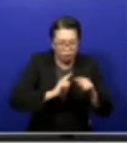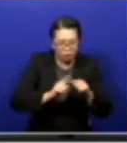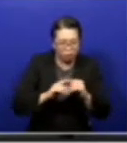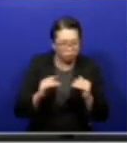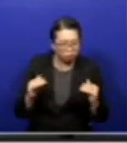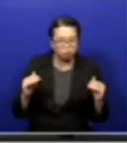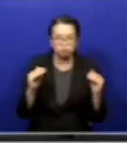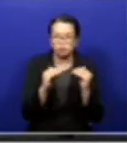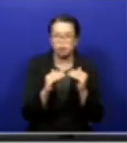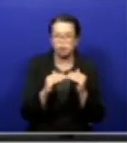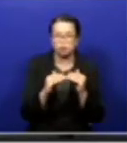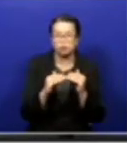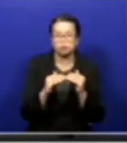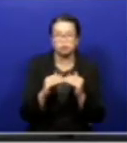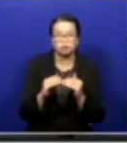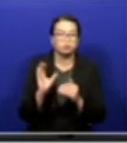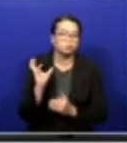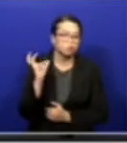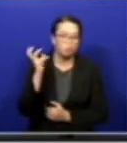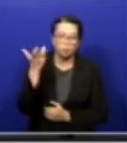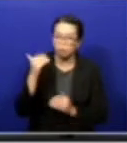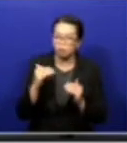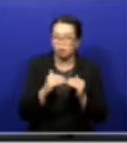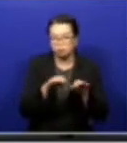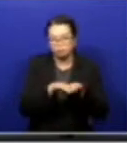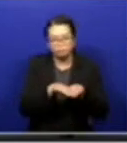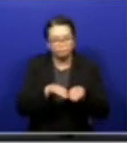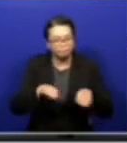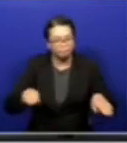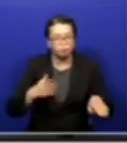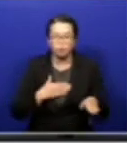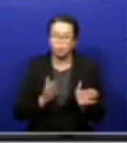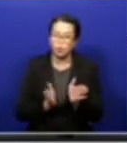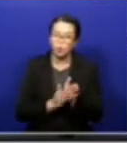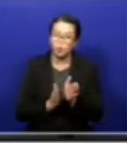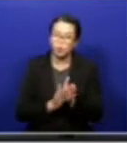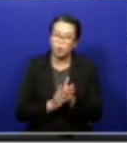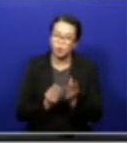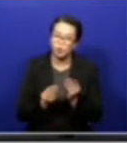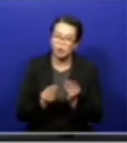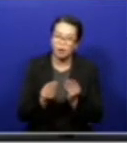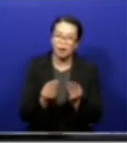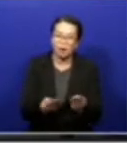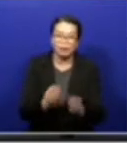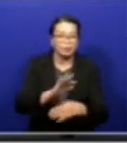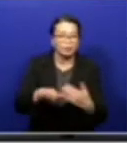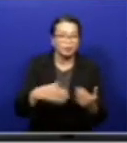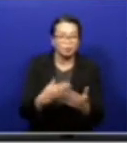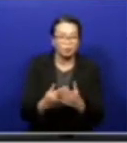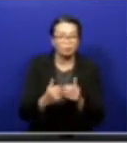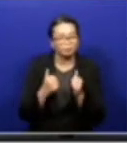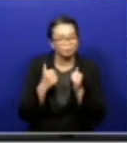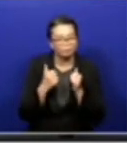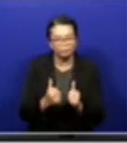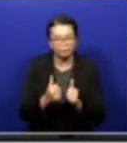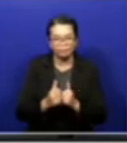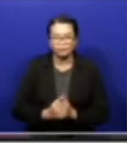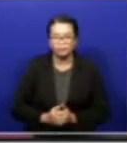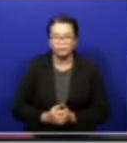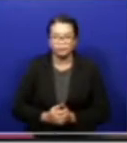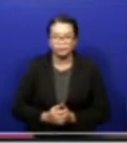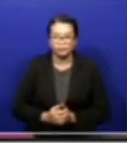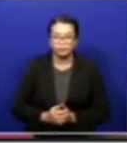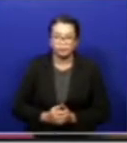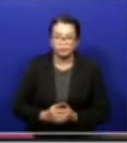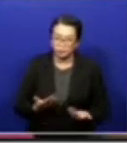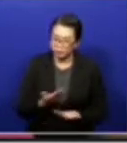ศเนี่ยผมต้องขอชมเชยท่านทุกท่านที่นั่งอยู่อะเป็นอย่างยิ่งท่านได้ประชุม